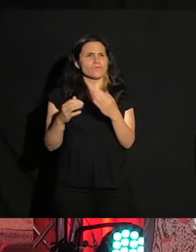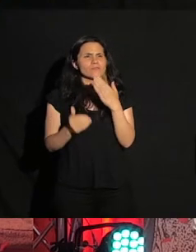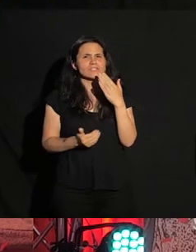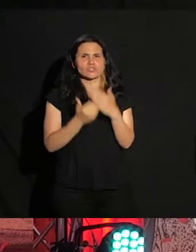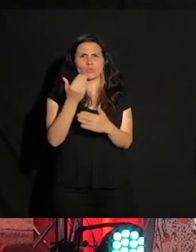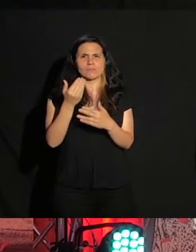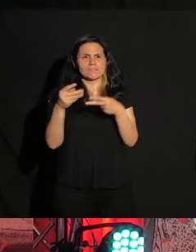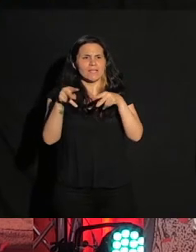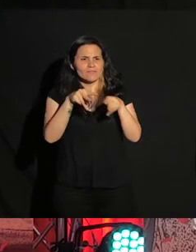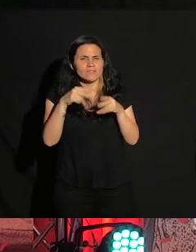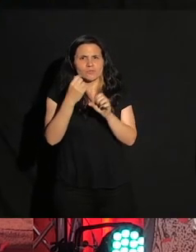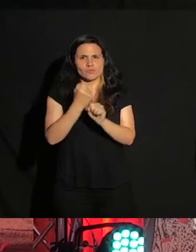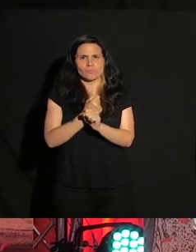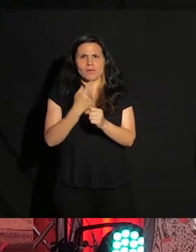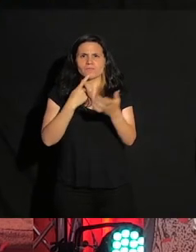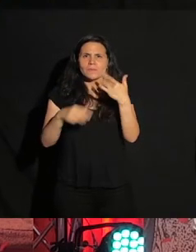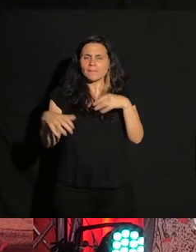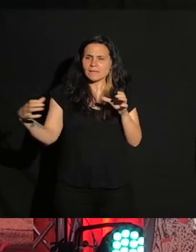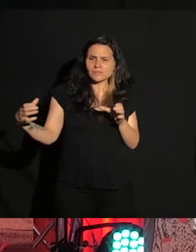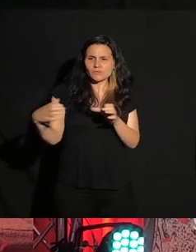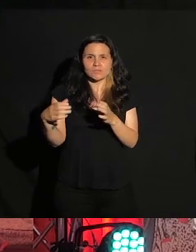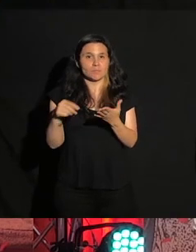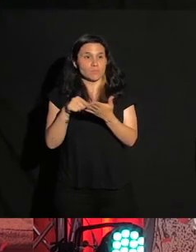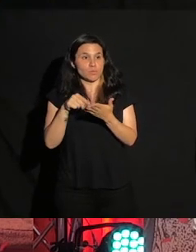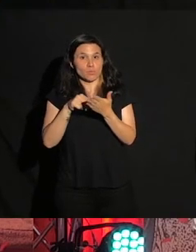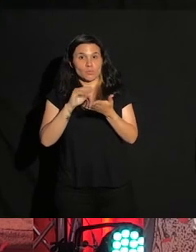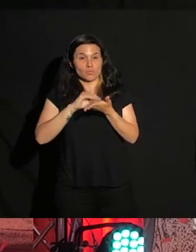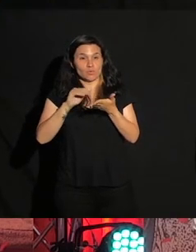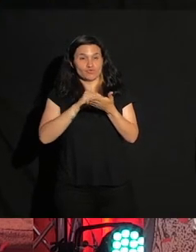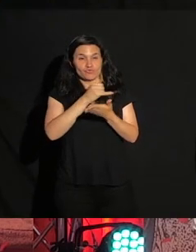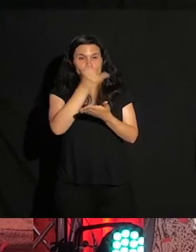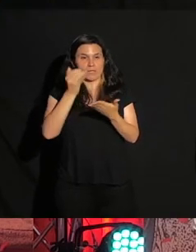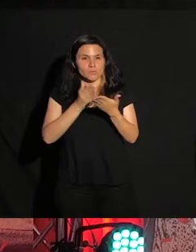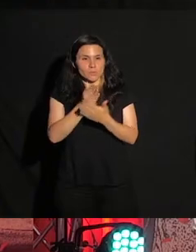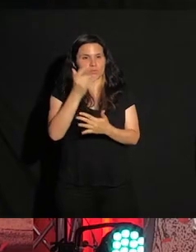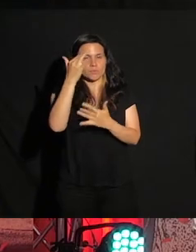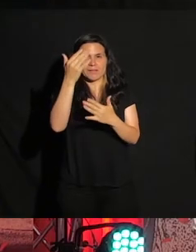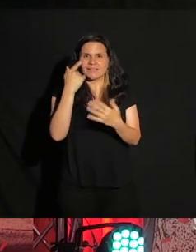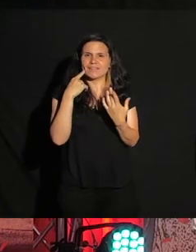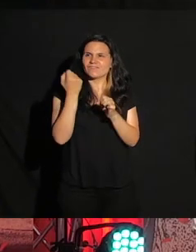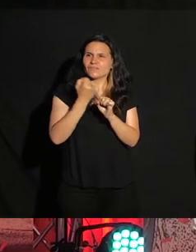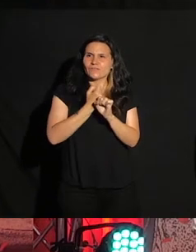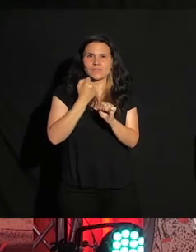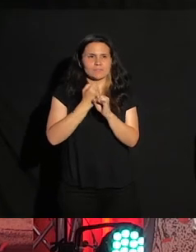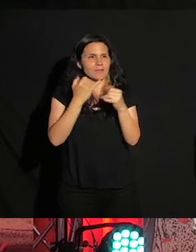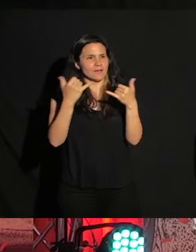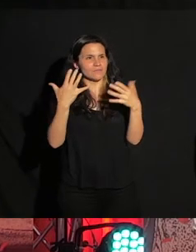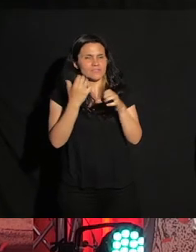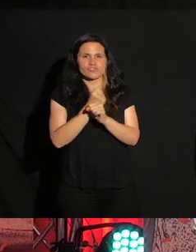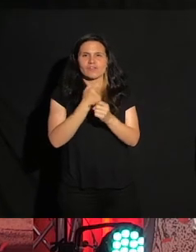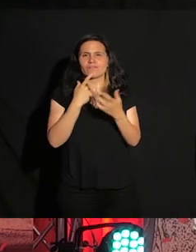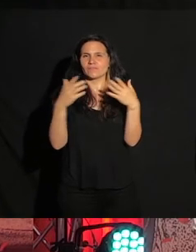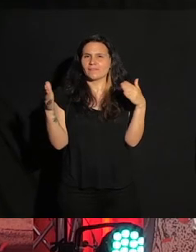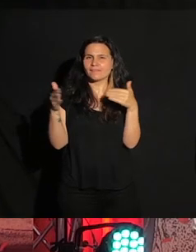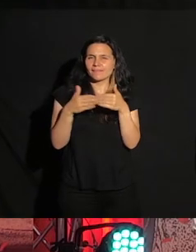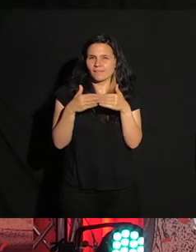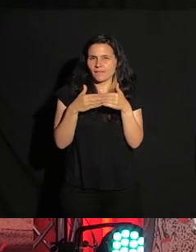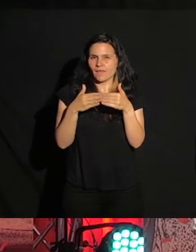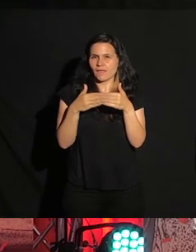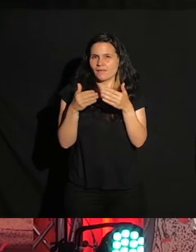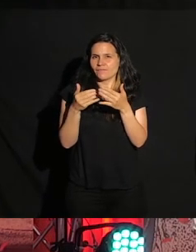wieder zusammenbringt. Das hat uns das ganze Schuljahr beschäftigt. Was können wir machen, um die Schule zusammenzuhalten? Wir haben zum